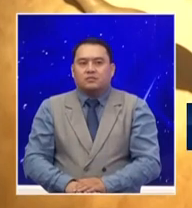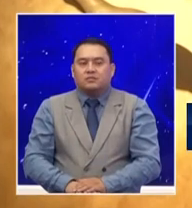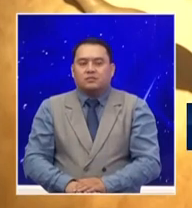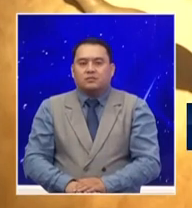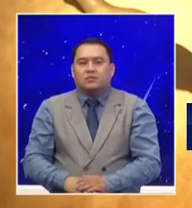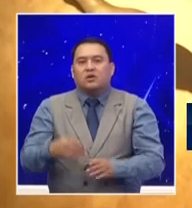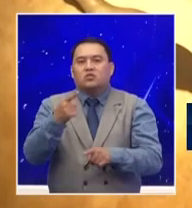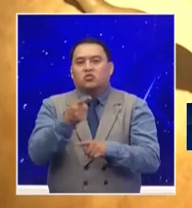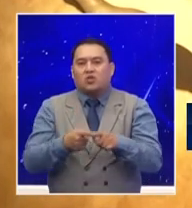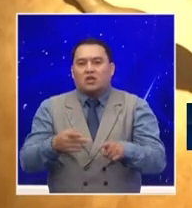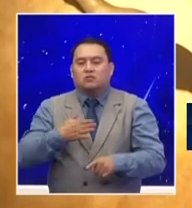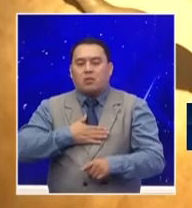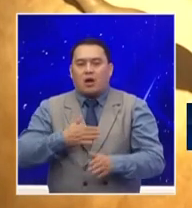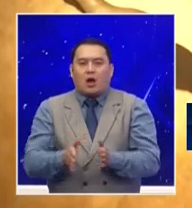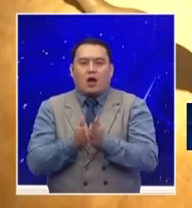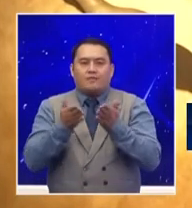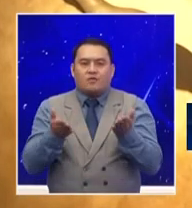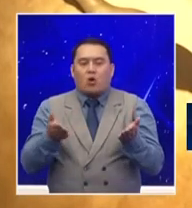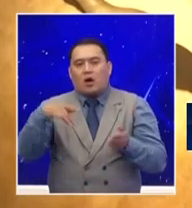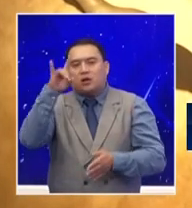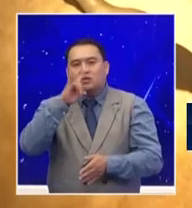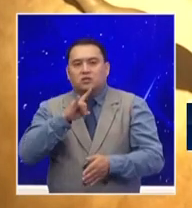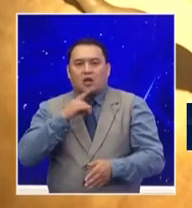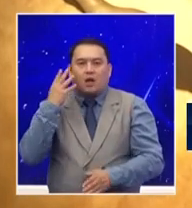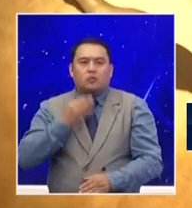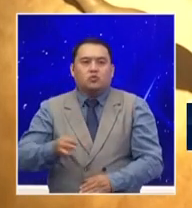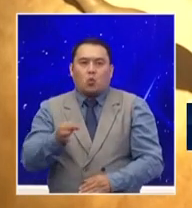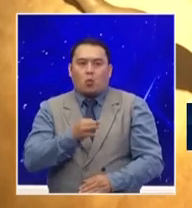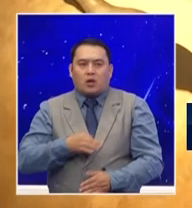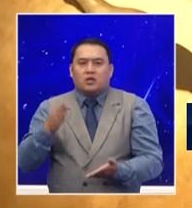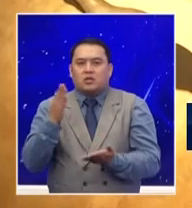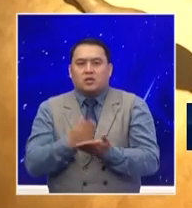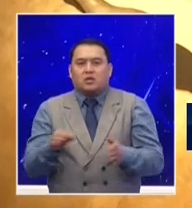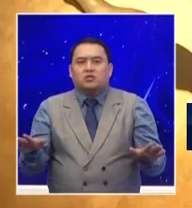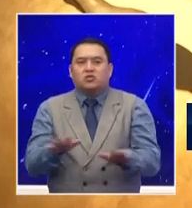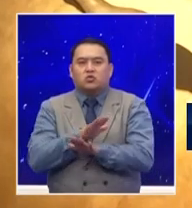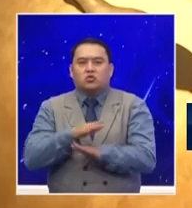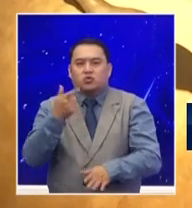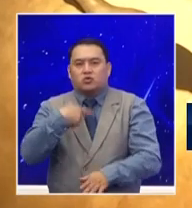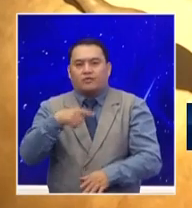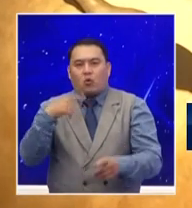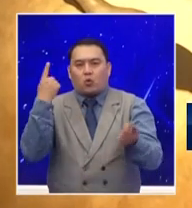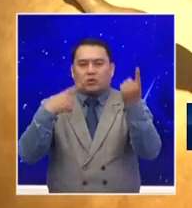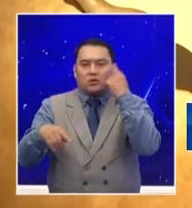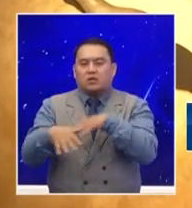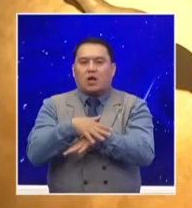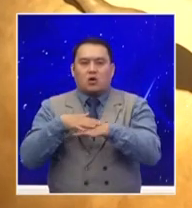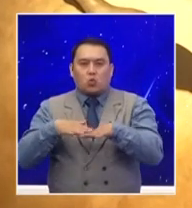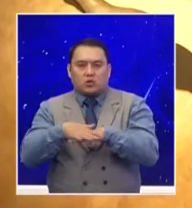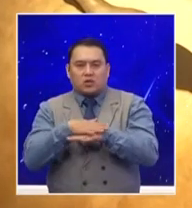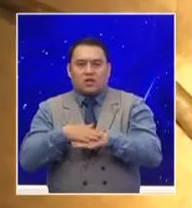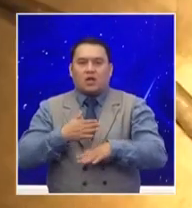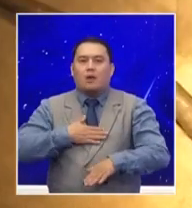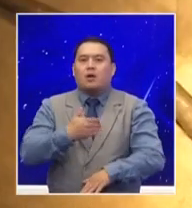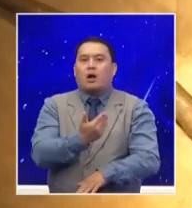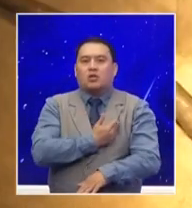Часть репертуара моего альбома – песни казахов Жетысусского края. Есть в нем песни как собственного сочинения, так и народных композиторов. Я